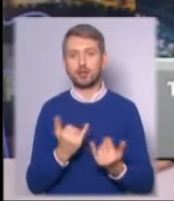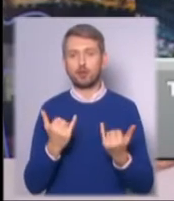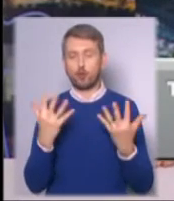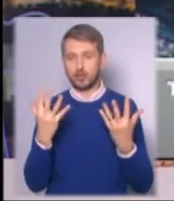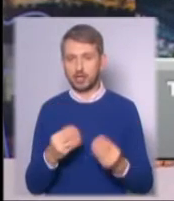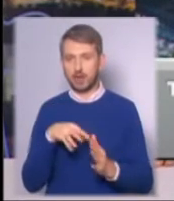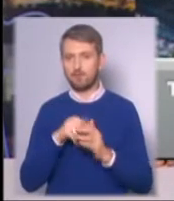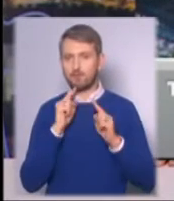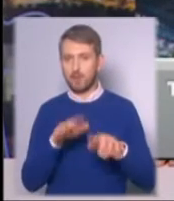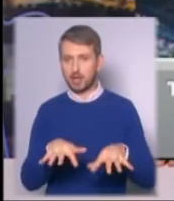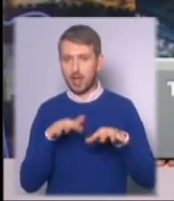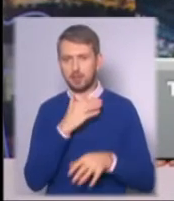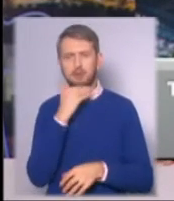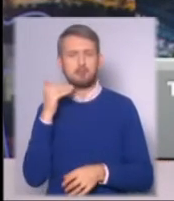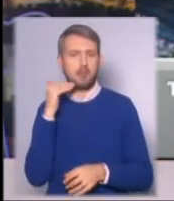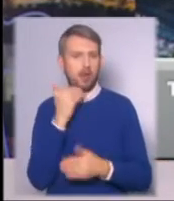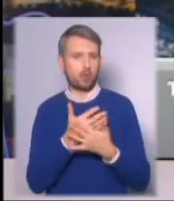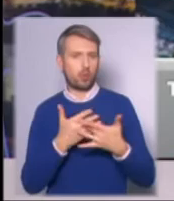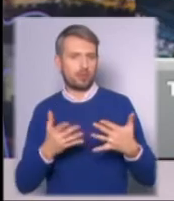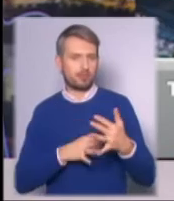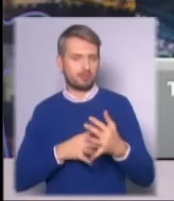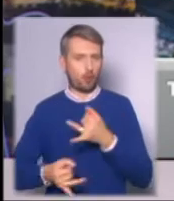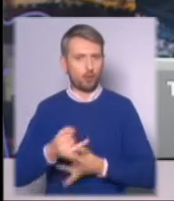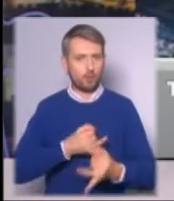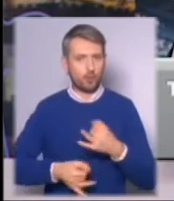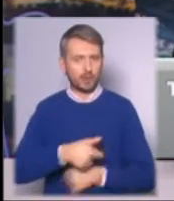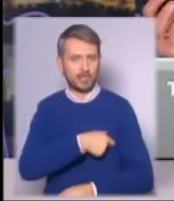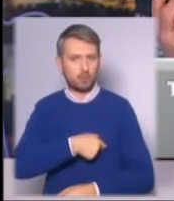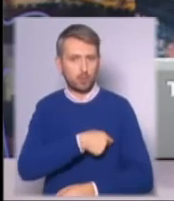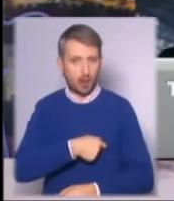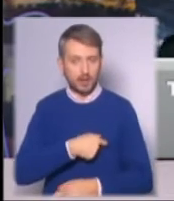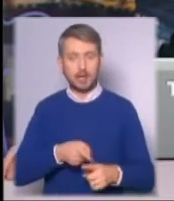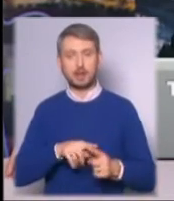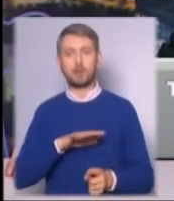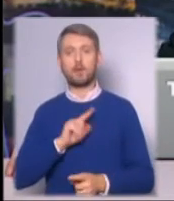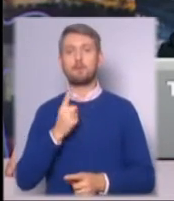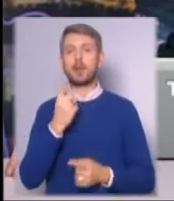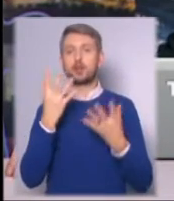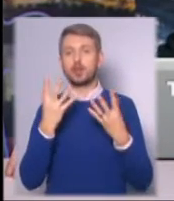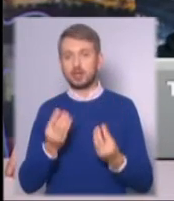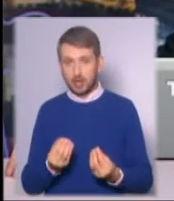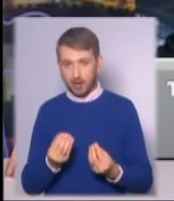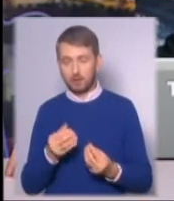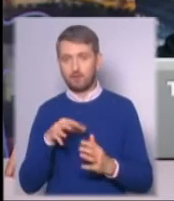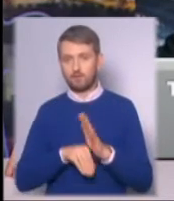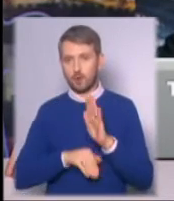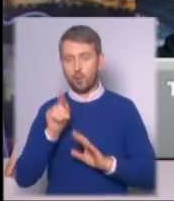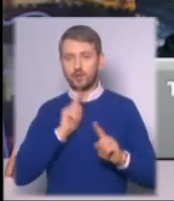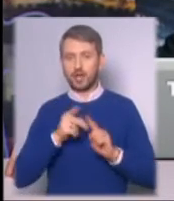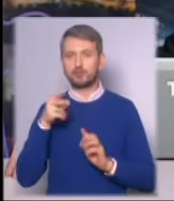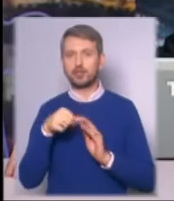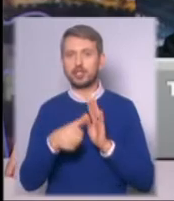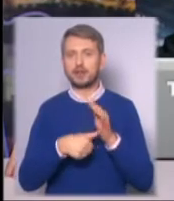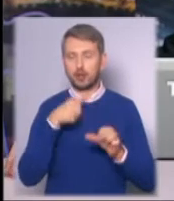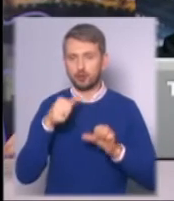у парламенті. Власне, багато чого сьогодні обговорювали депутати. Це був перший день під куполом у 2016